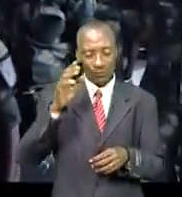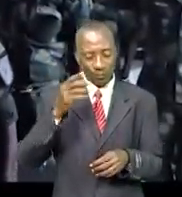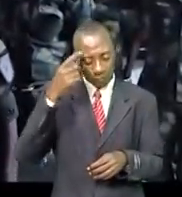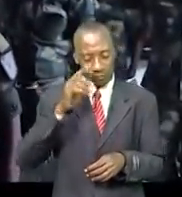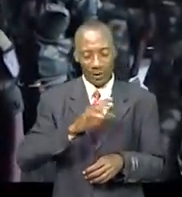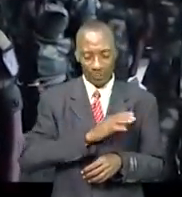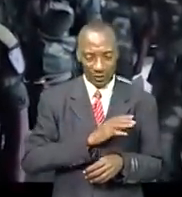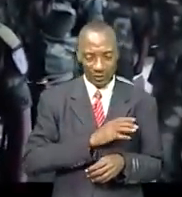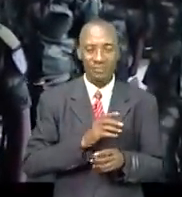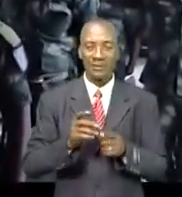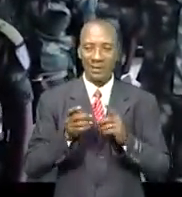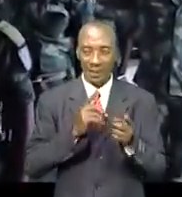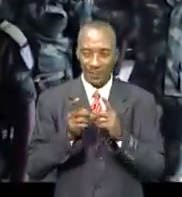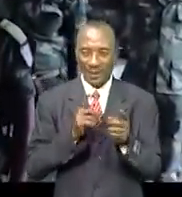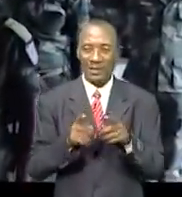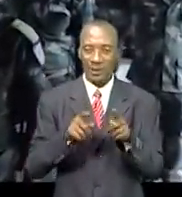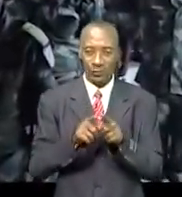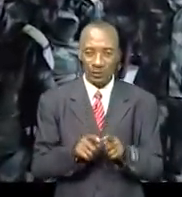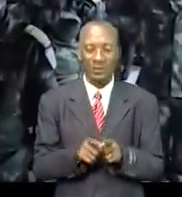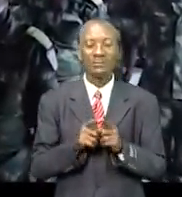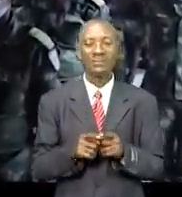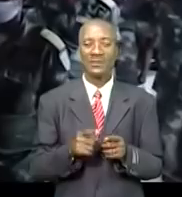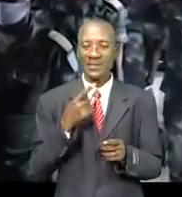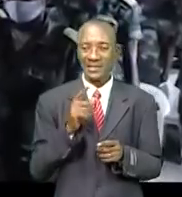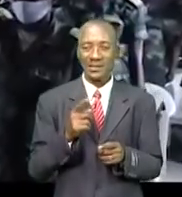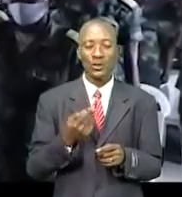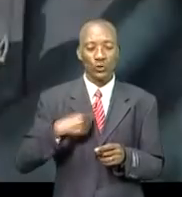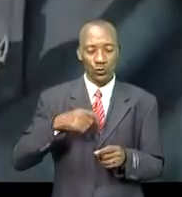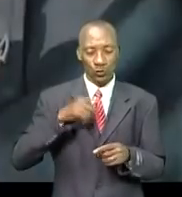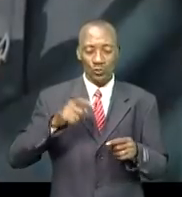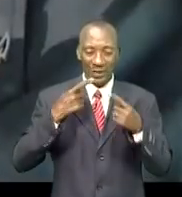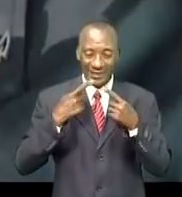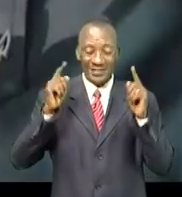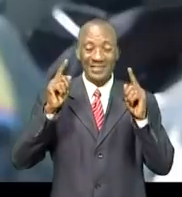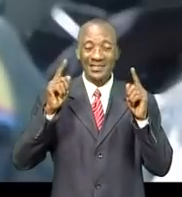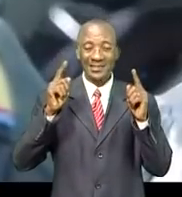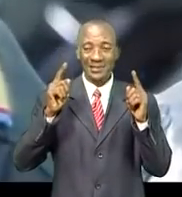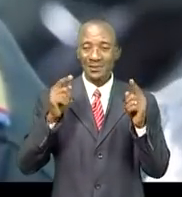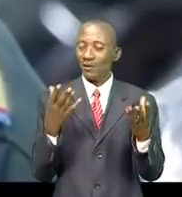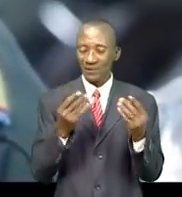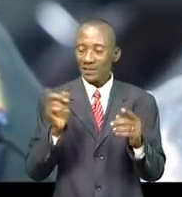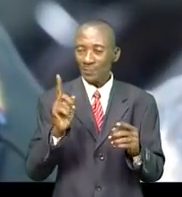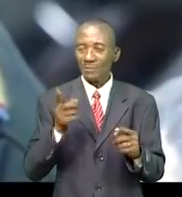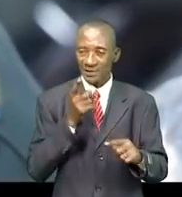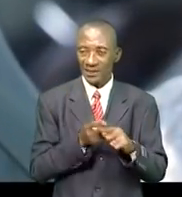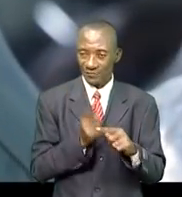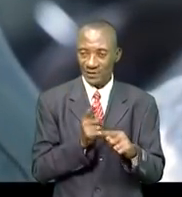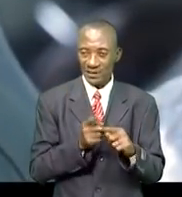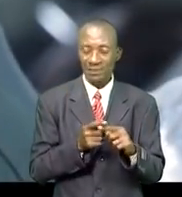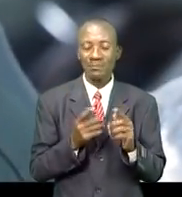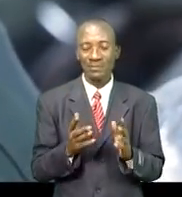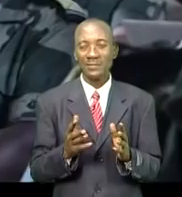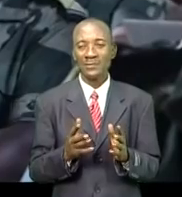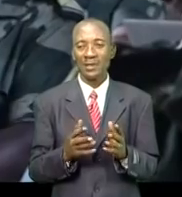début jusqu'à la fin de leurs exposés. Des victoires certes, mais aussi difficultés rencontrées. Tout a été passé au pain fin. De loin,